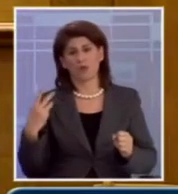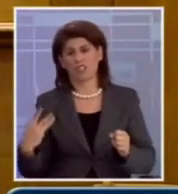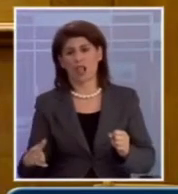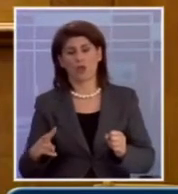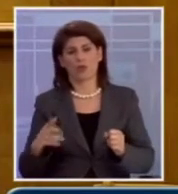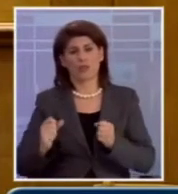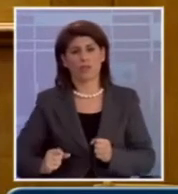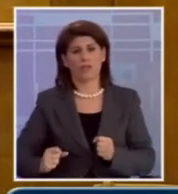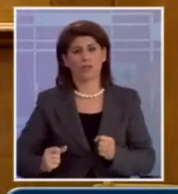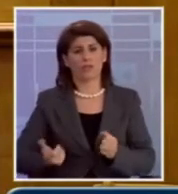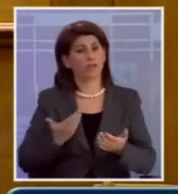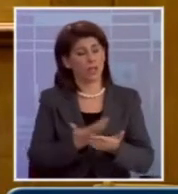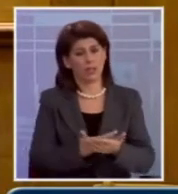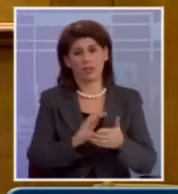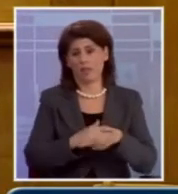θέσεις.